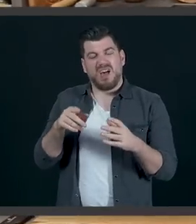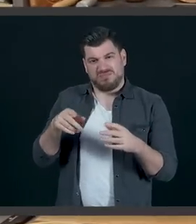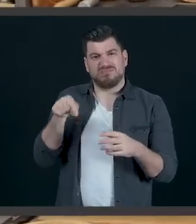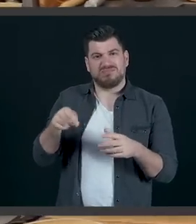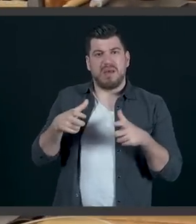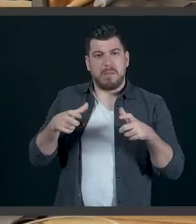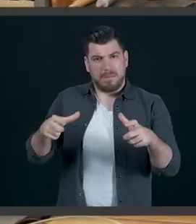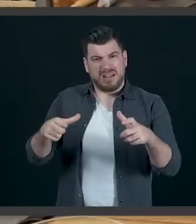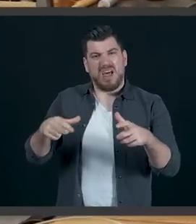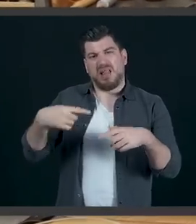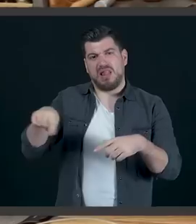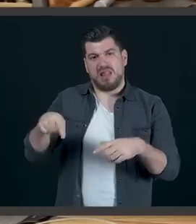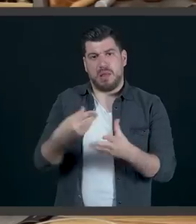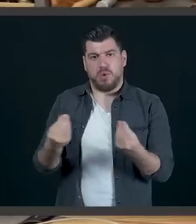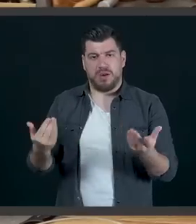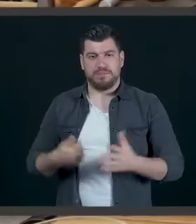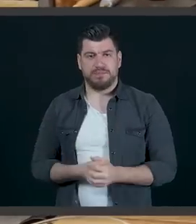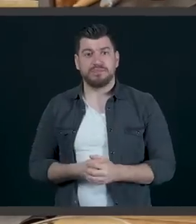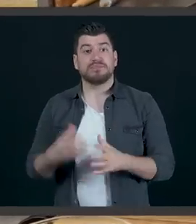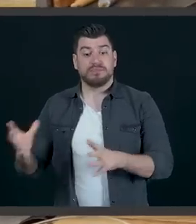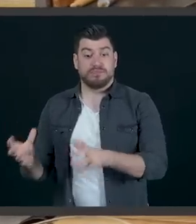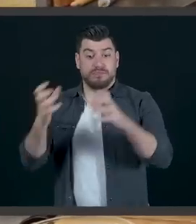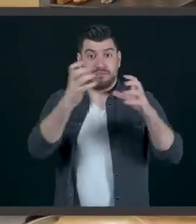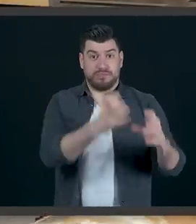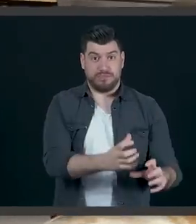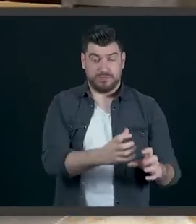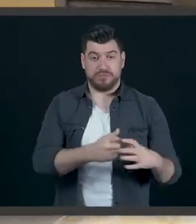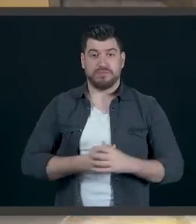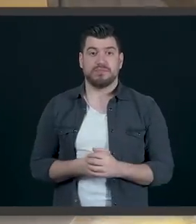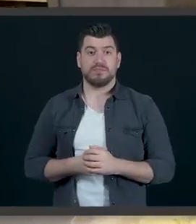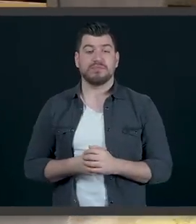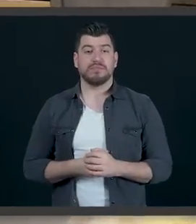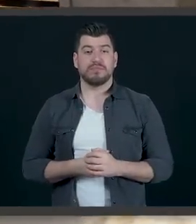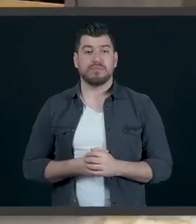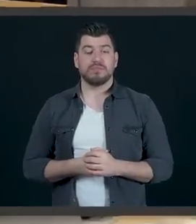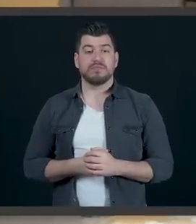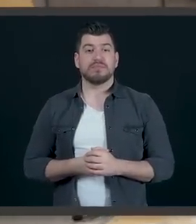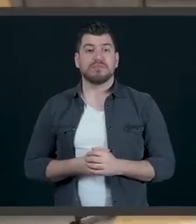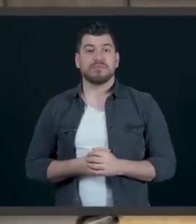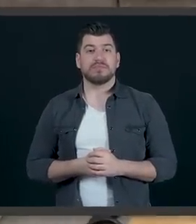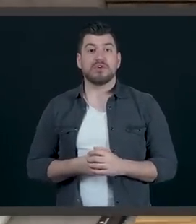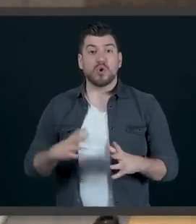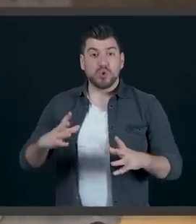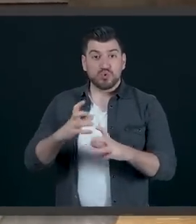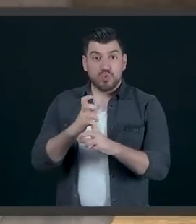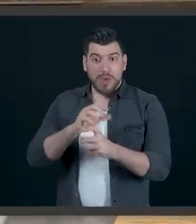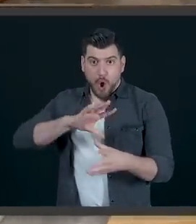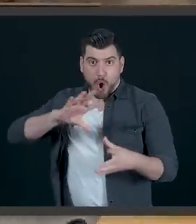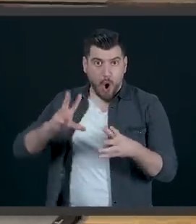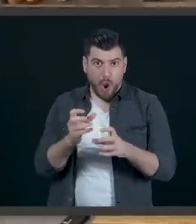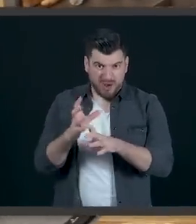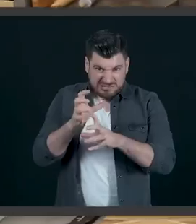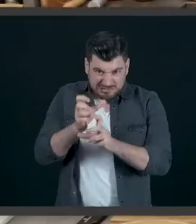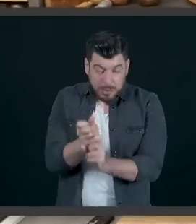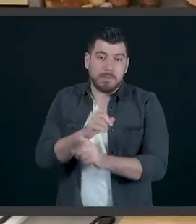που δεν θέλουμε. Παίρνω άλλο ένα μπολάκι, ρίχνω μέσα το μήλο. Ξαναλέω ότι δεν έχω βγάλει όλο το ζουμί, έβγαλα